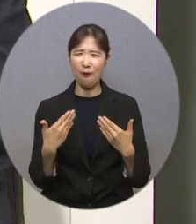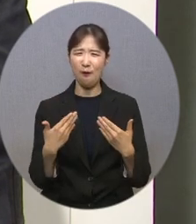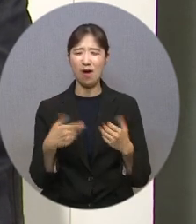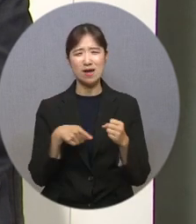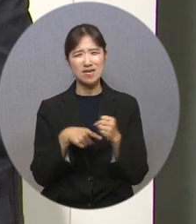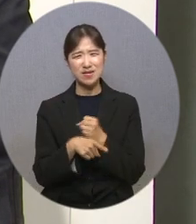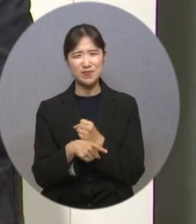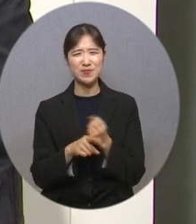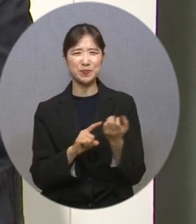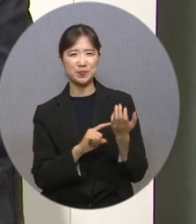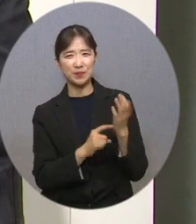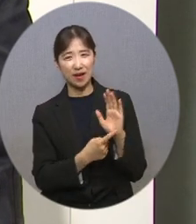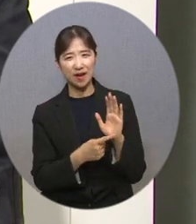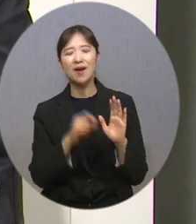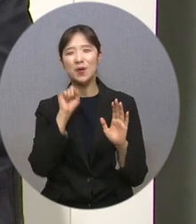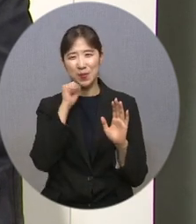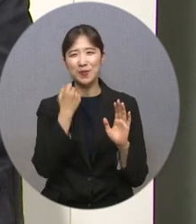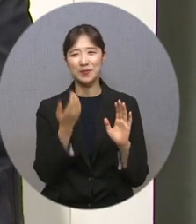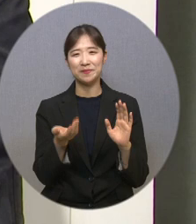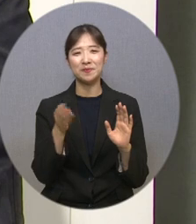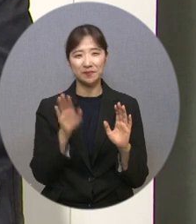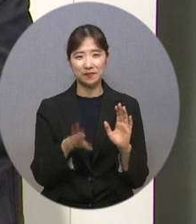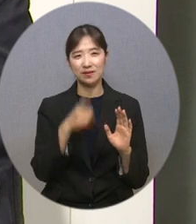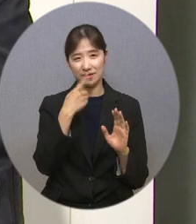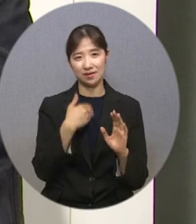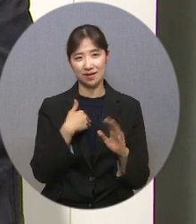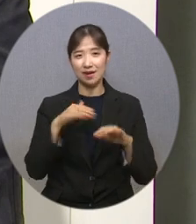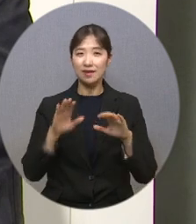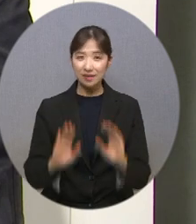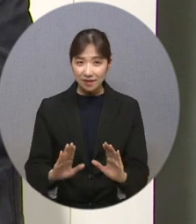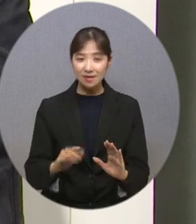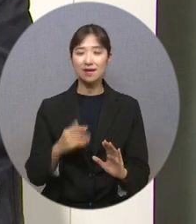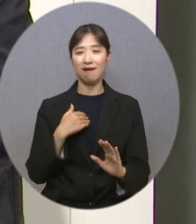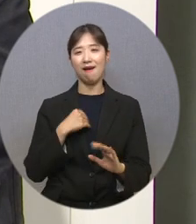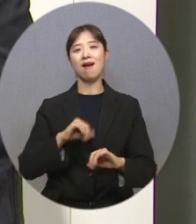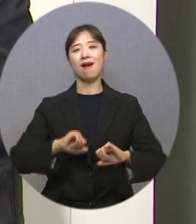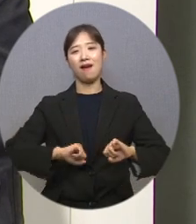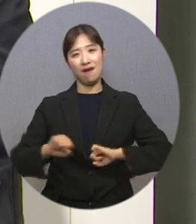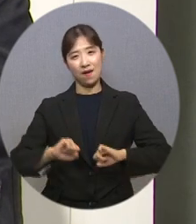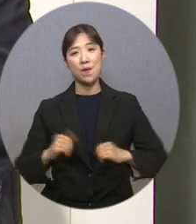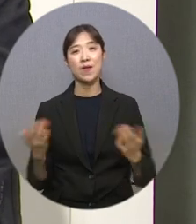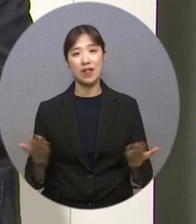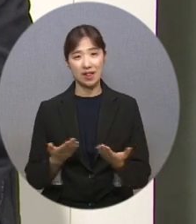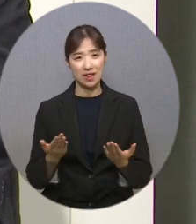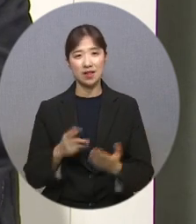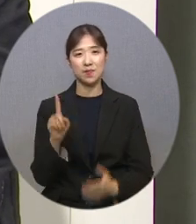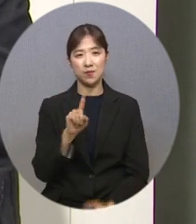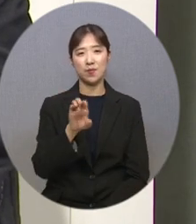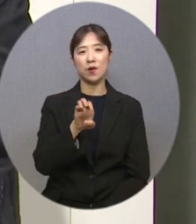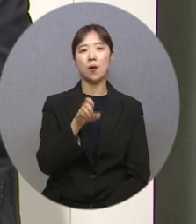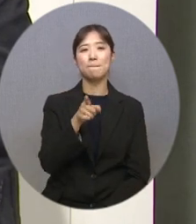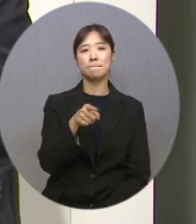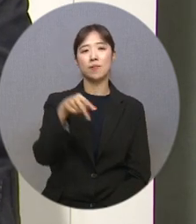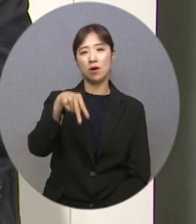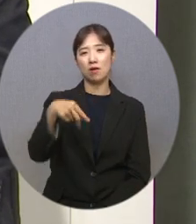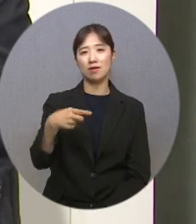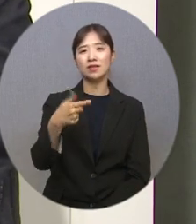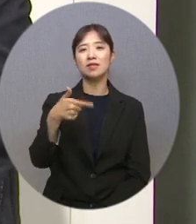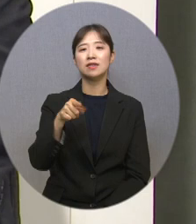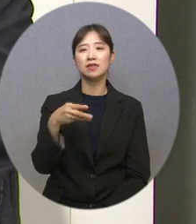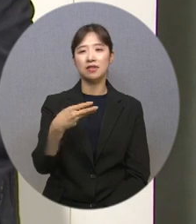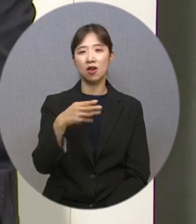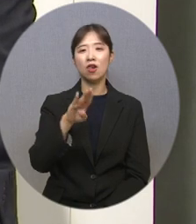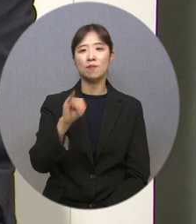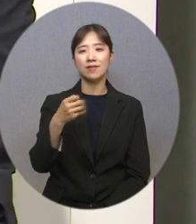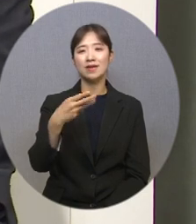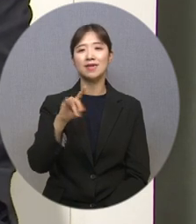내린다라고는 할 수 없지만 제가 지금 하고 있는 일은 퍼스널 브랜딩을 기반으로 해서